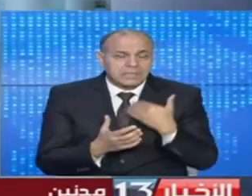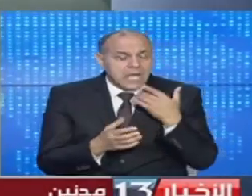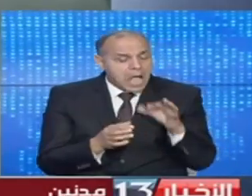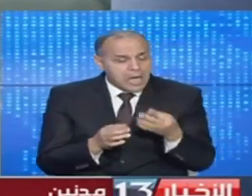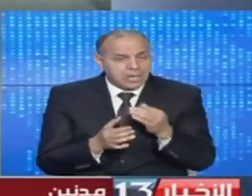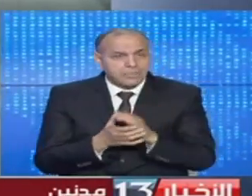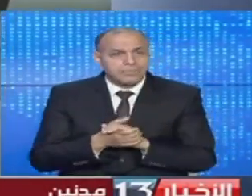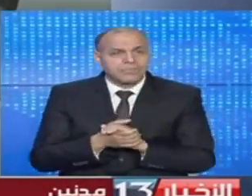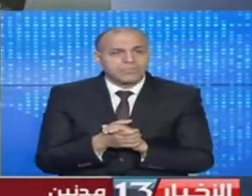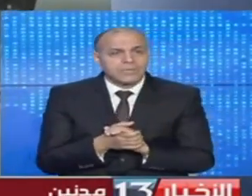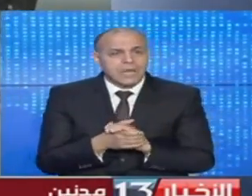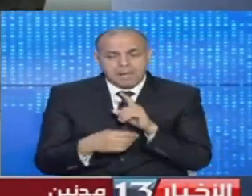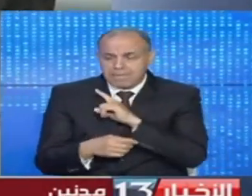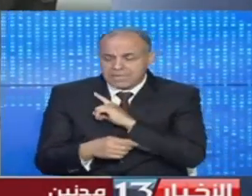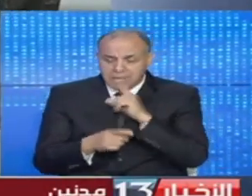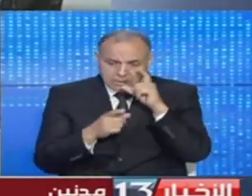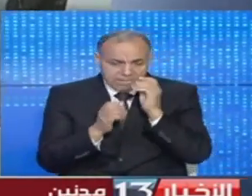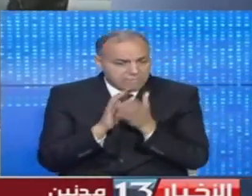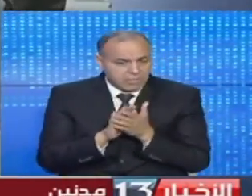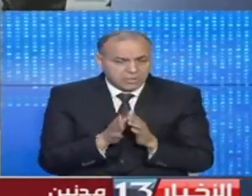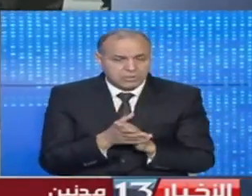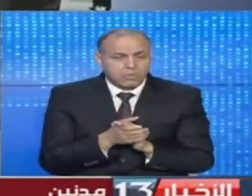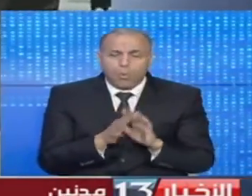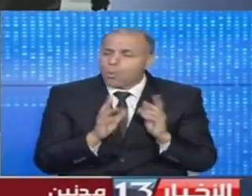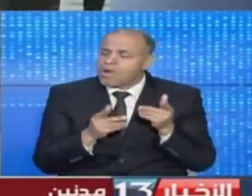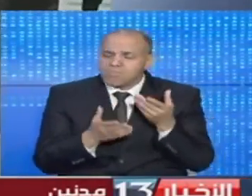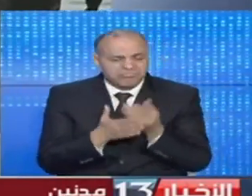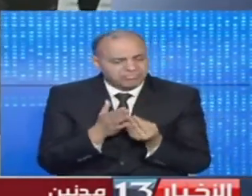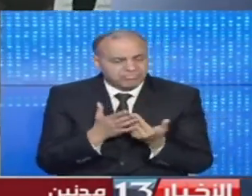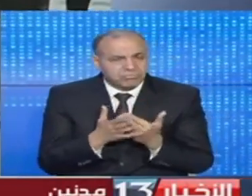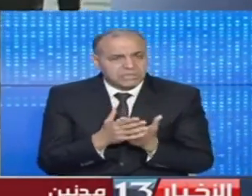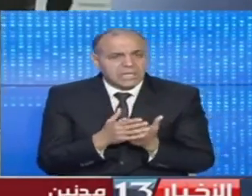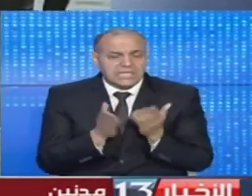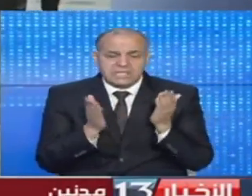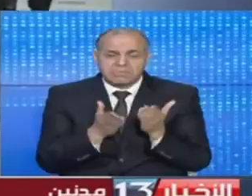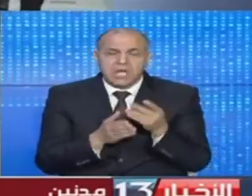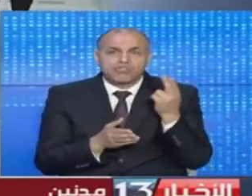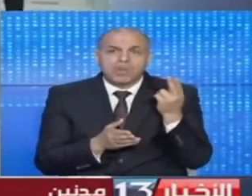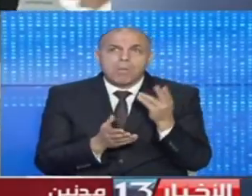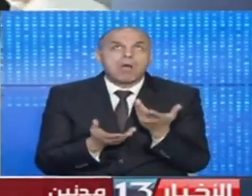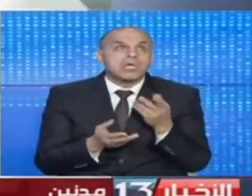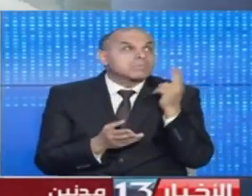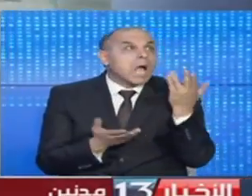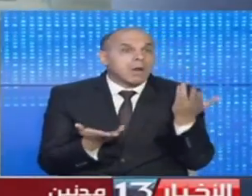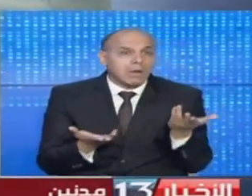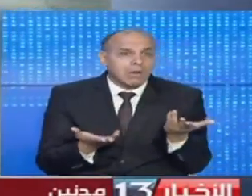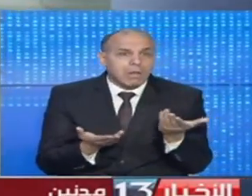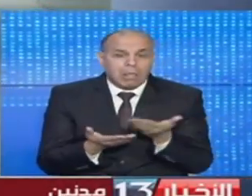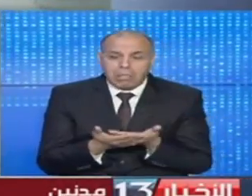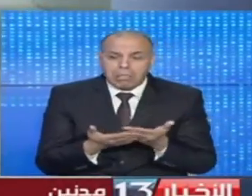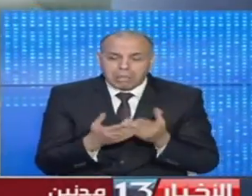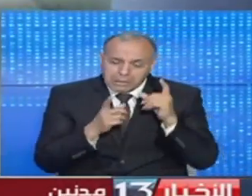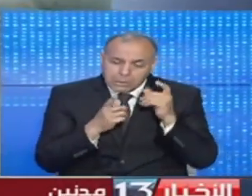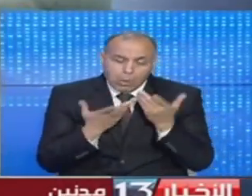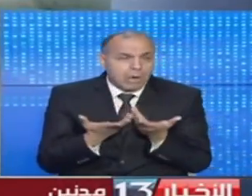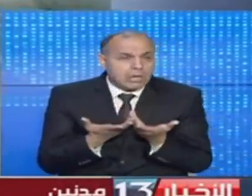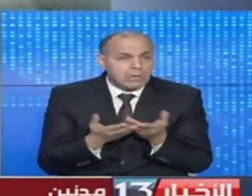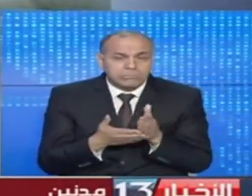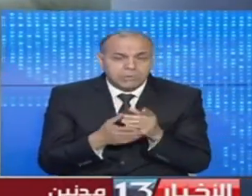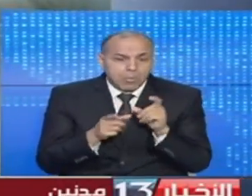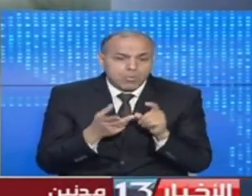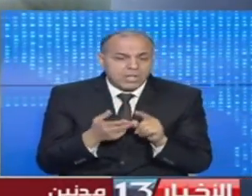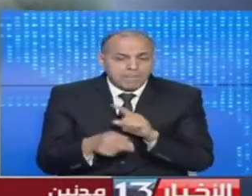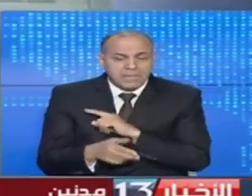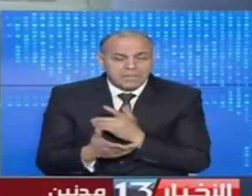فضيحه ما فيهاش سكانير ما فيهاش كل شيء جامعي معناه هذا ابسط حاجه هذا المواطن